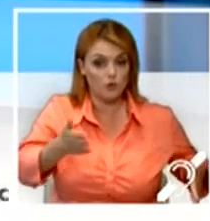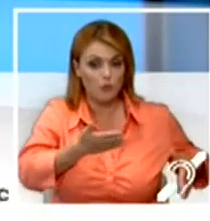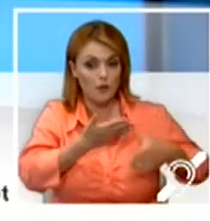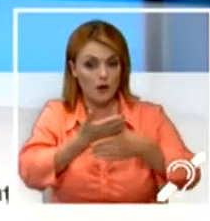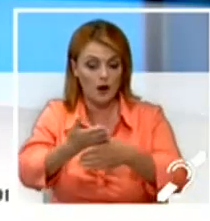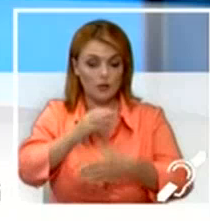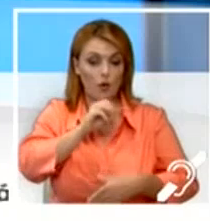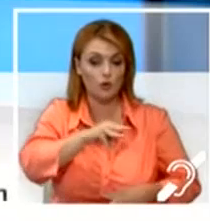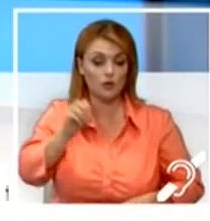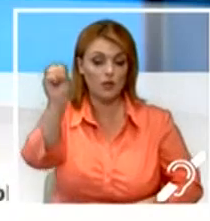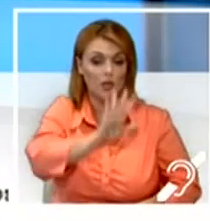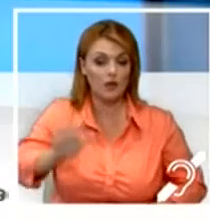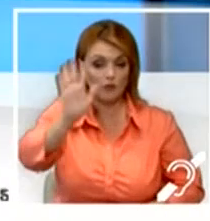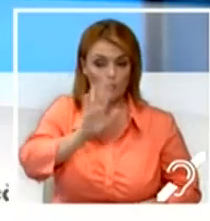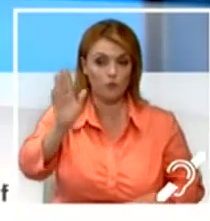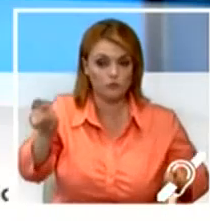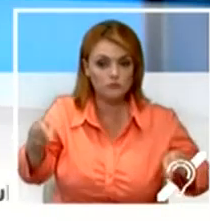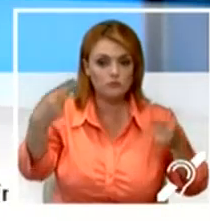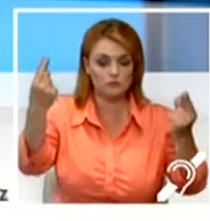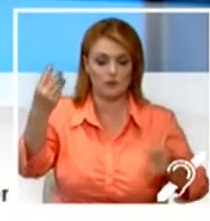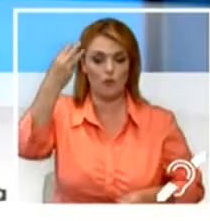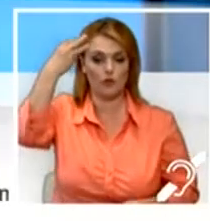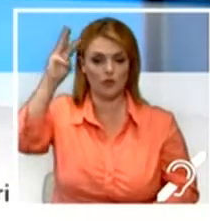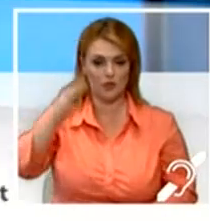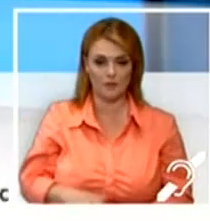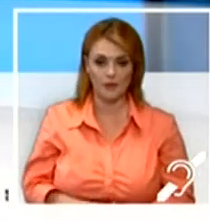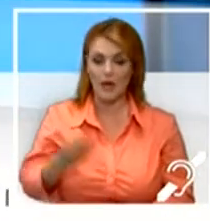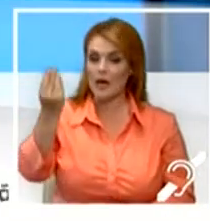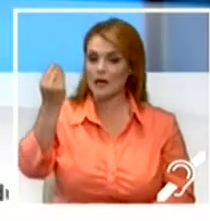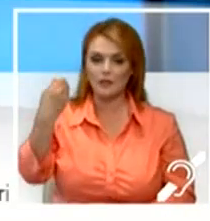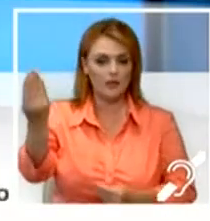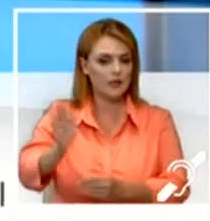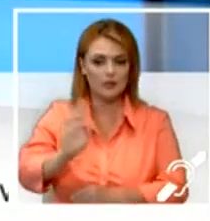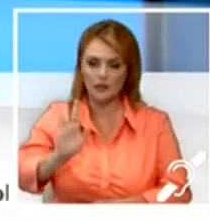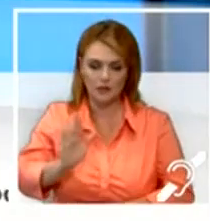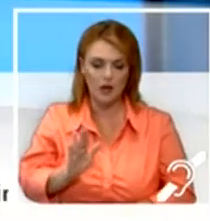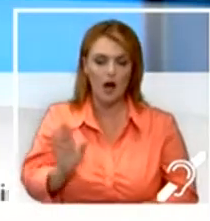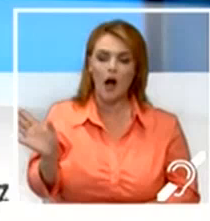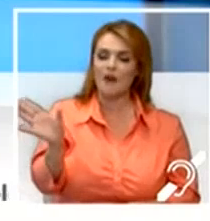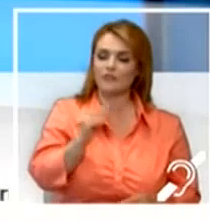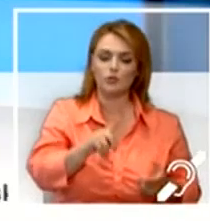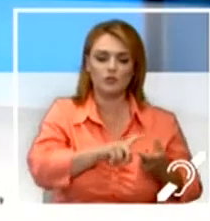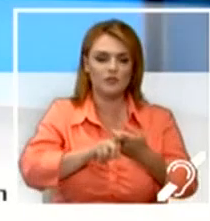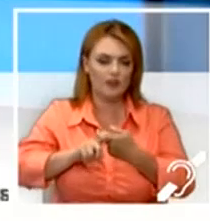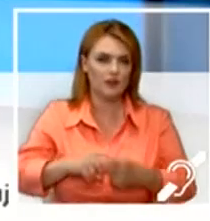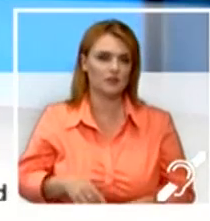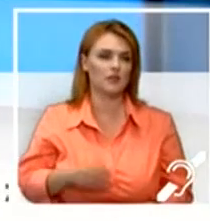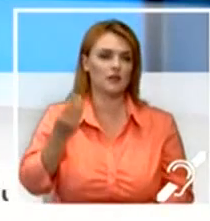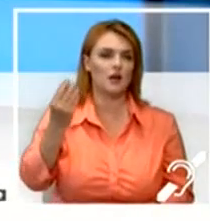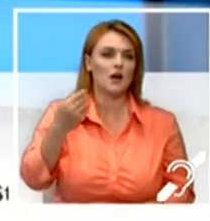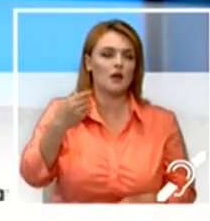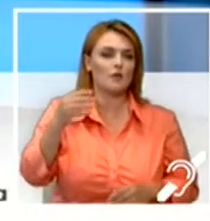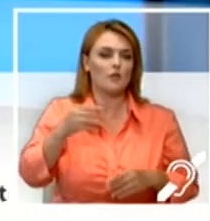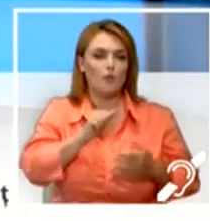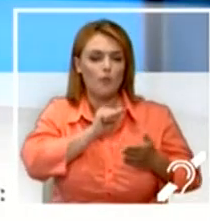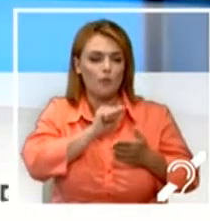Uniunea Europeană pentru modernizare. Forțele armate nu vor primi bani, ci echipamente neletale, în special pentru consolidarea